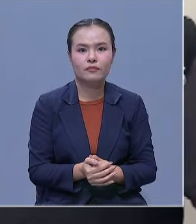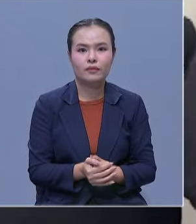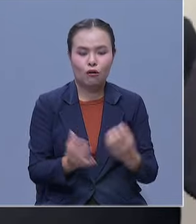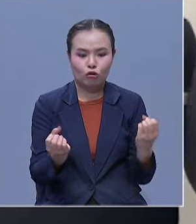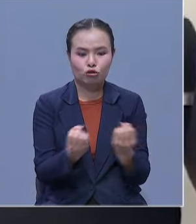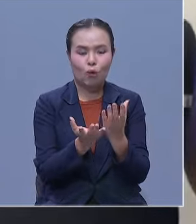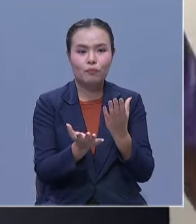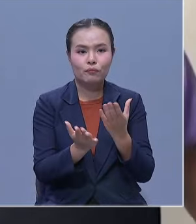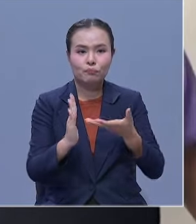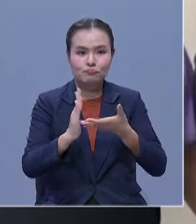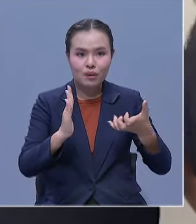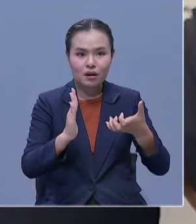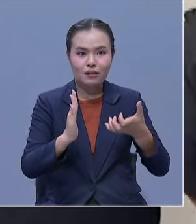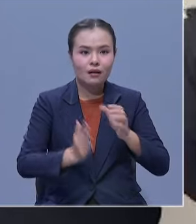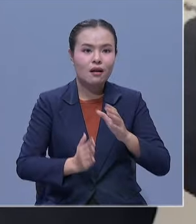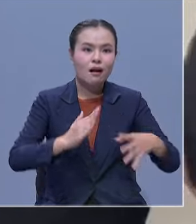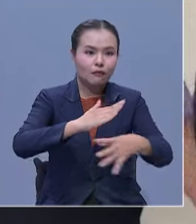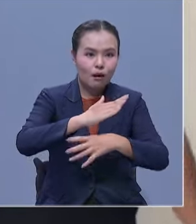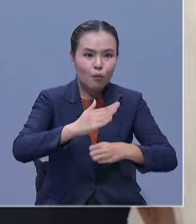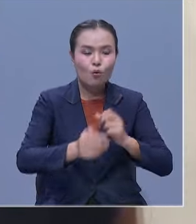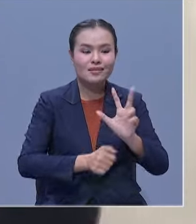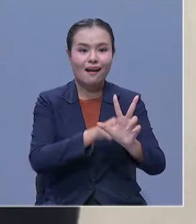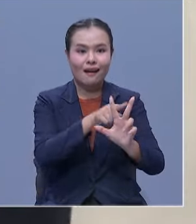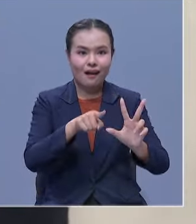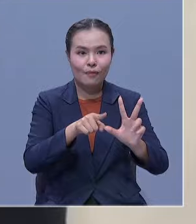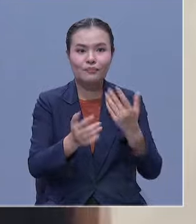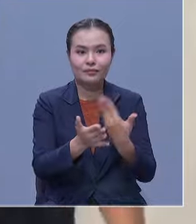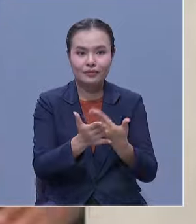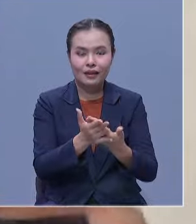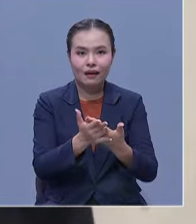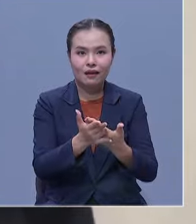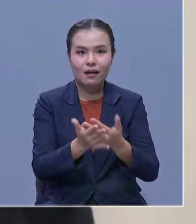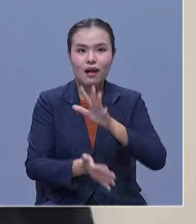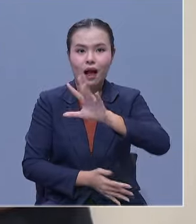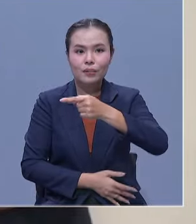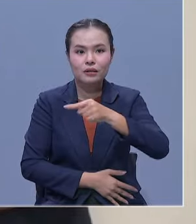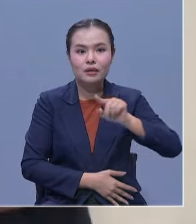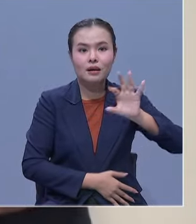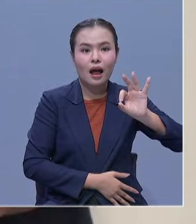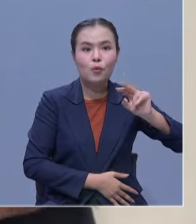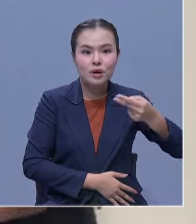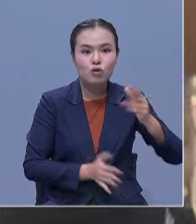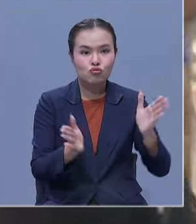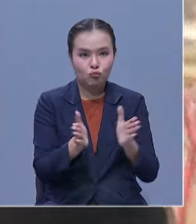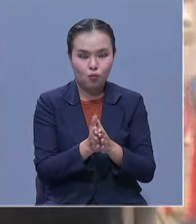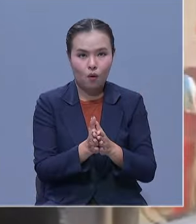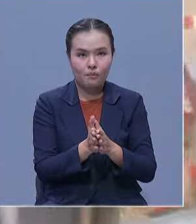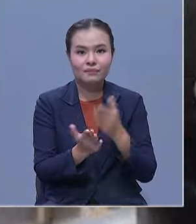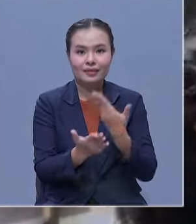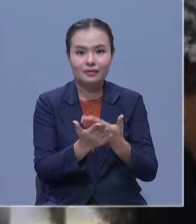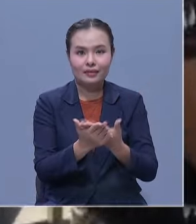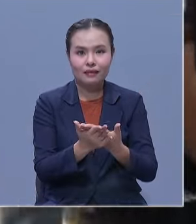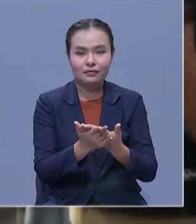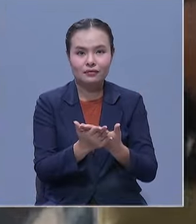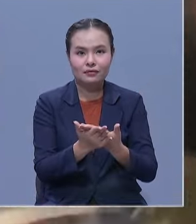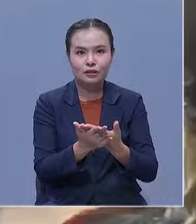ถูกขโมยถอนเงินจำนวน3รายมูลค่าความเสียหายตั้งแต่ 50,000 ถึง 90,000 บาทรวมแล้วเนี่ยเป็นมูลค่าความเสียห